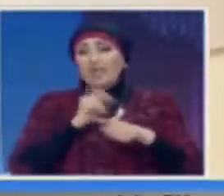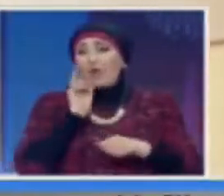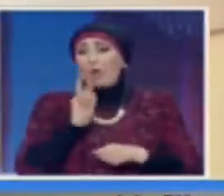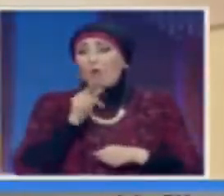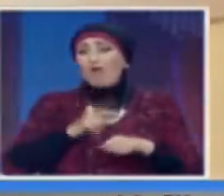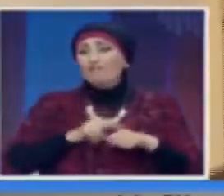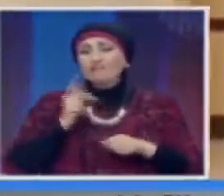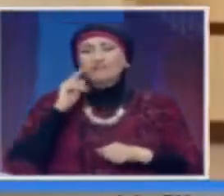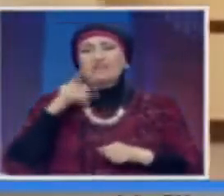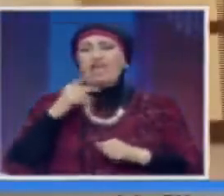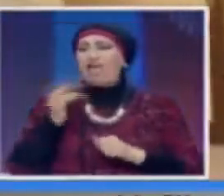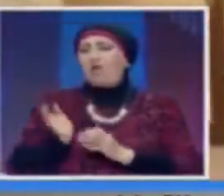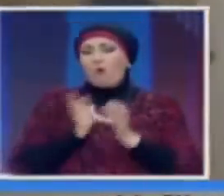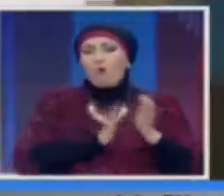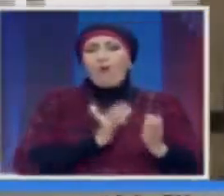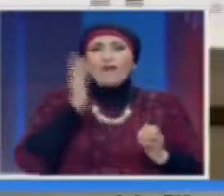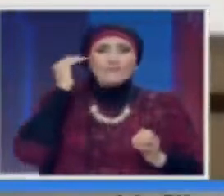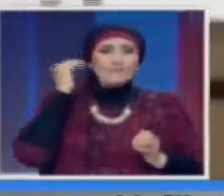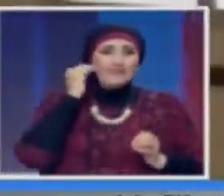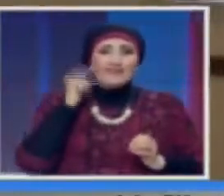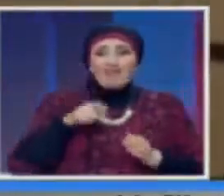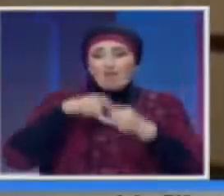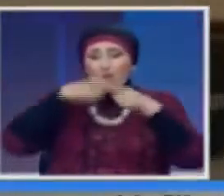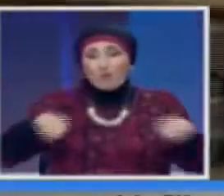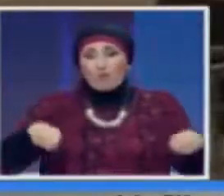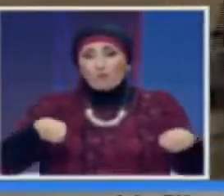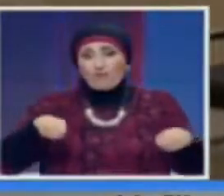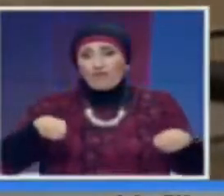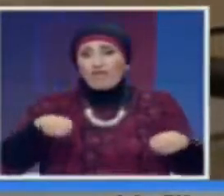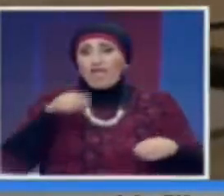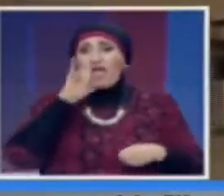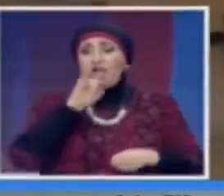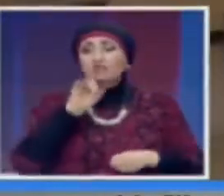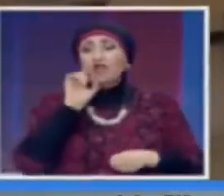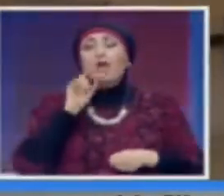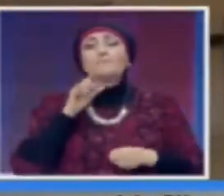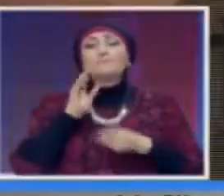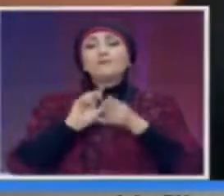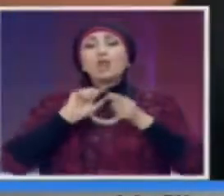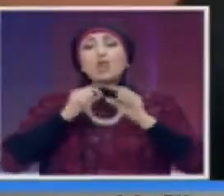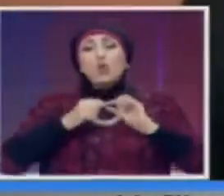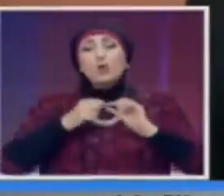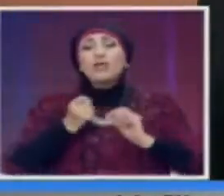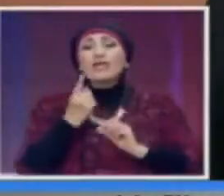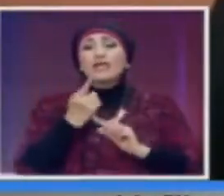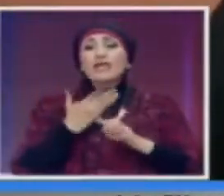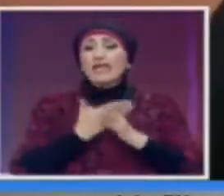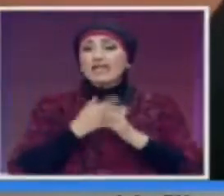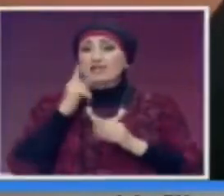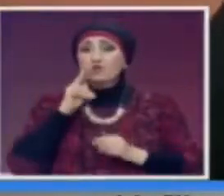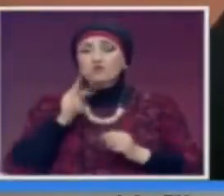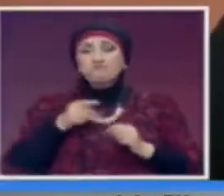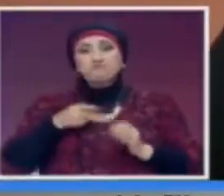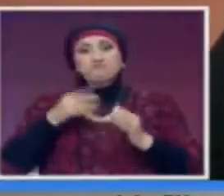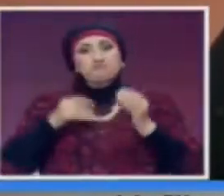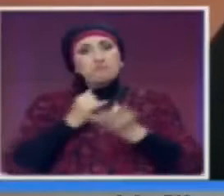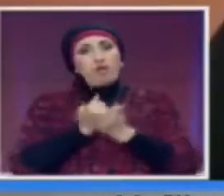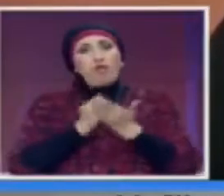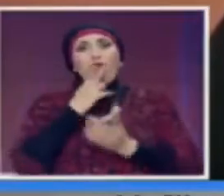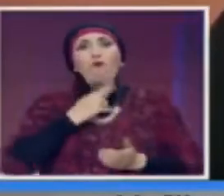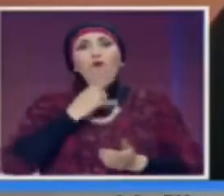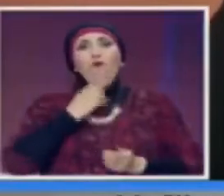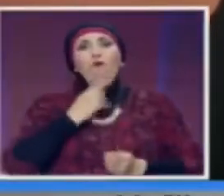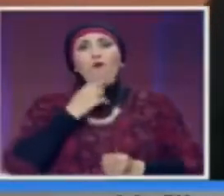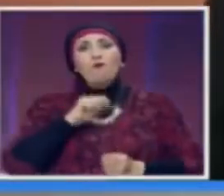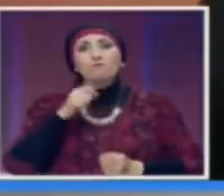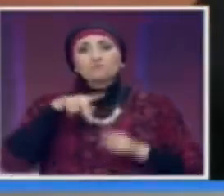كمدرسة مستقلة للبنات وبتكلفة وصلت حوالي 10 ملايين جنيه. احنا النهاردة في صرح تعليمي جديد، مدرسة